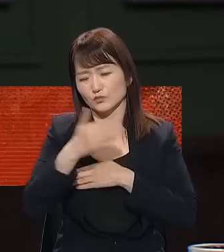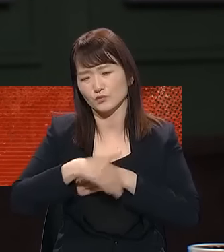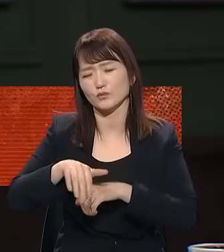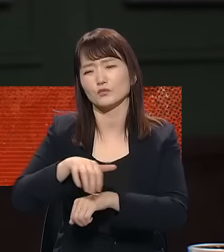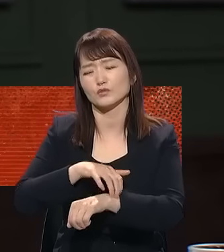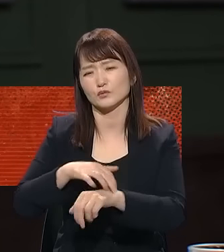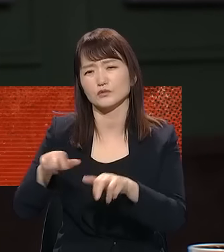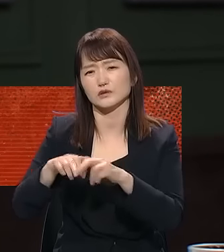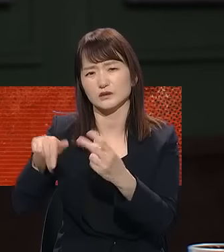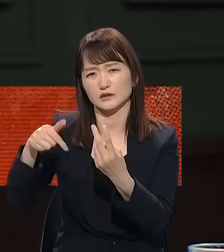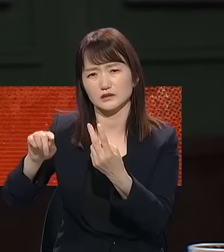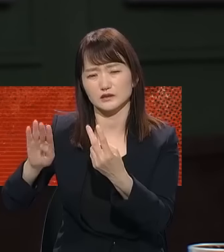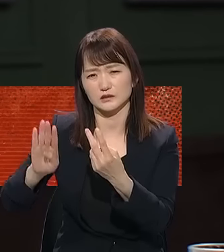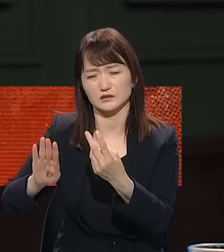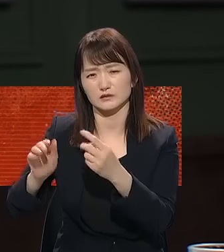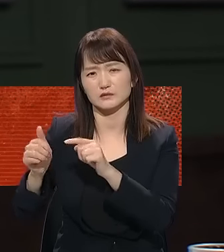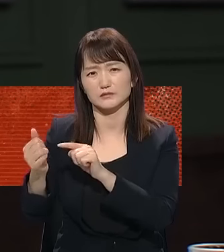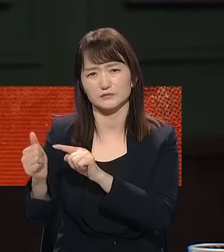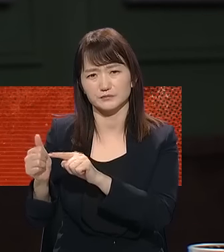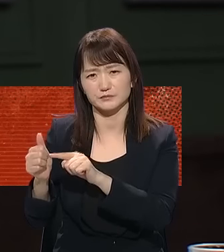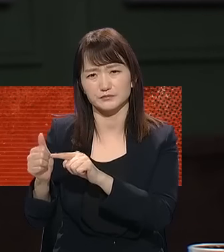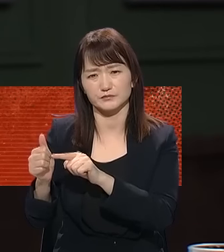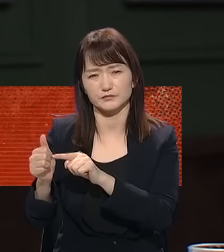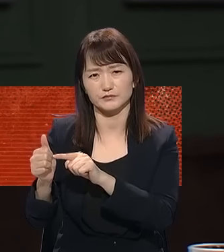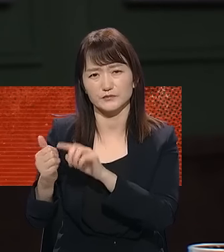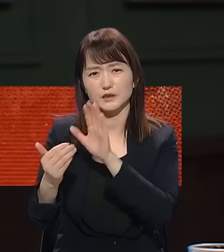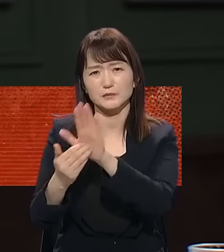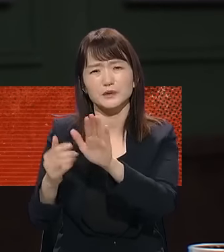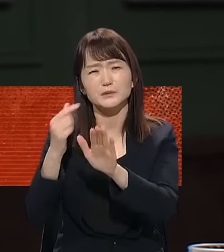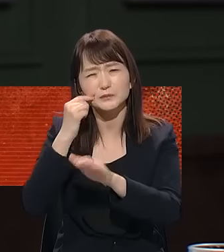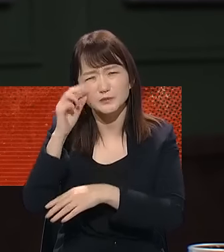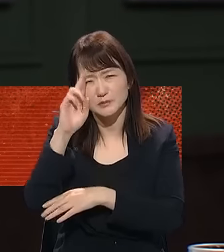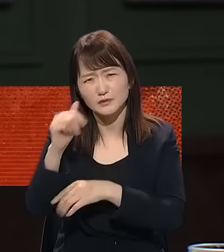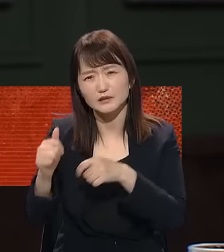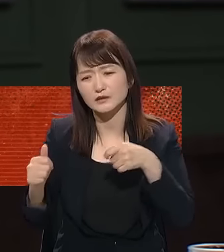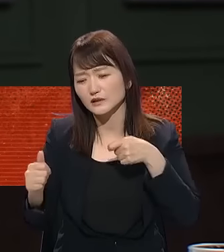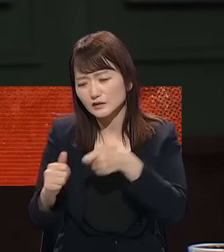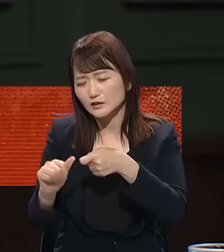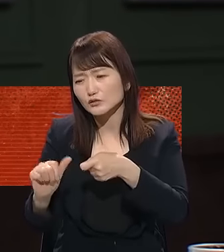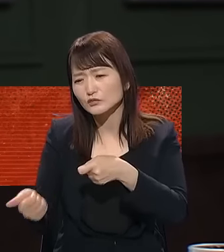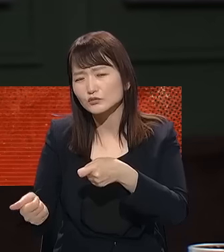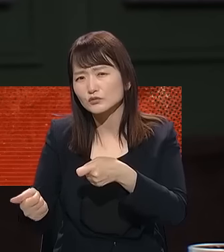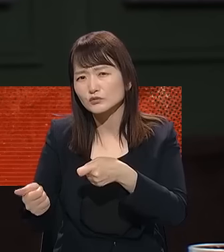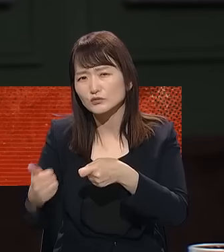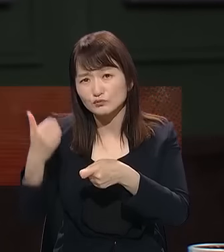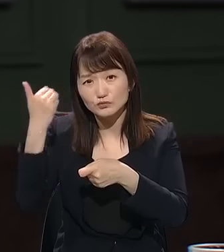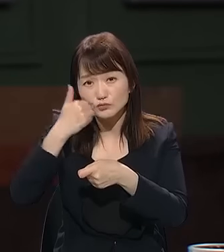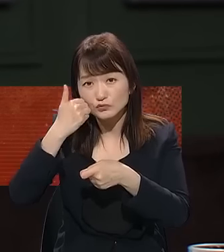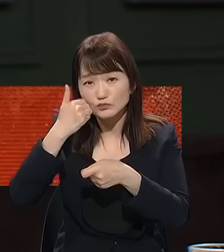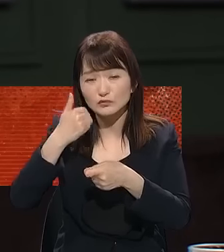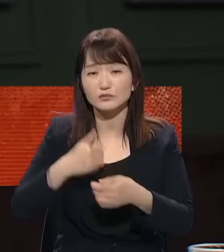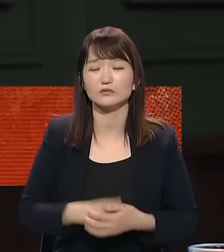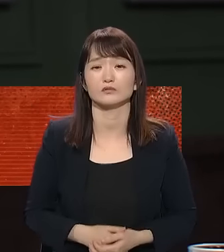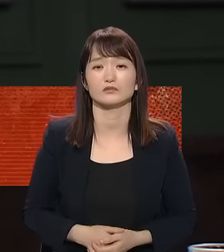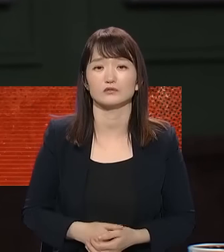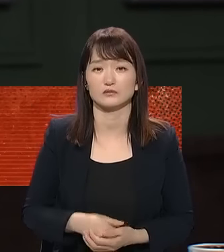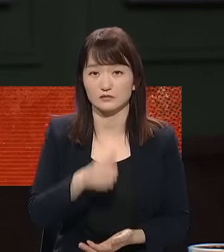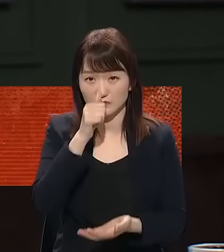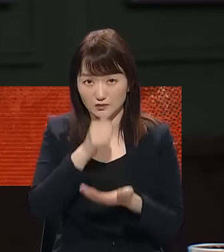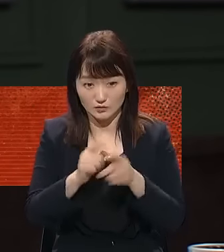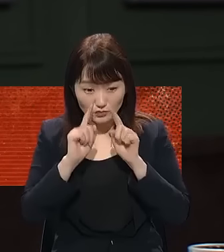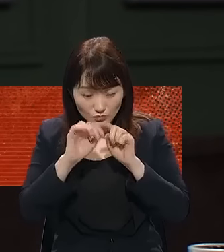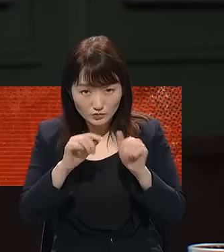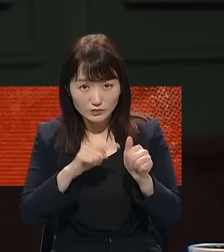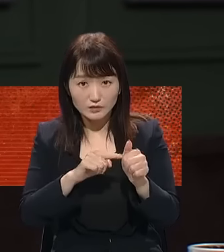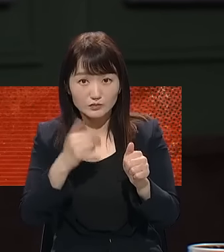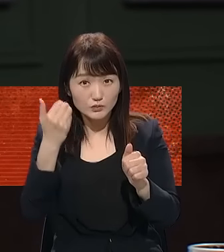저항도 할 수 없는 박씨를 이토로 끔찍하게 살해하고 또 시진을 유기한 거 누구인가라는 질문이 나오는데요이 가장 유력한 용의자는